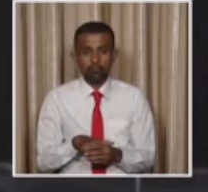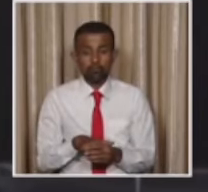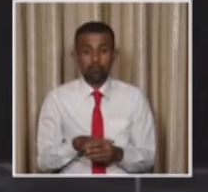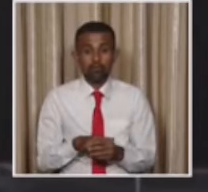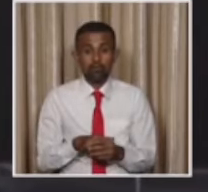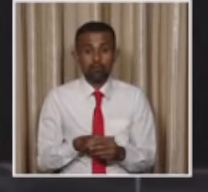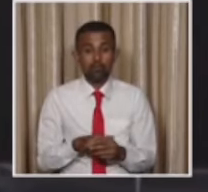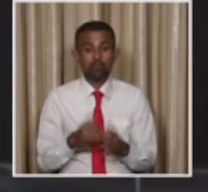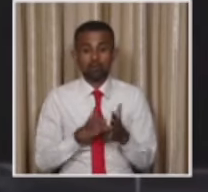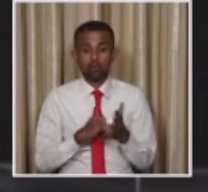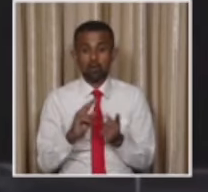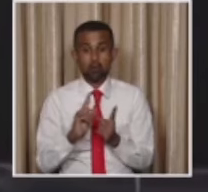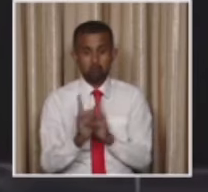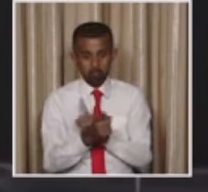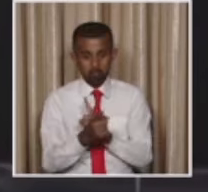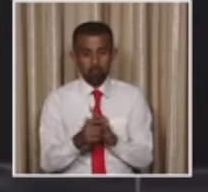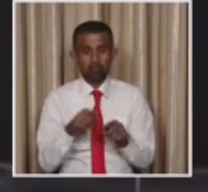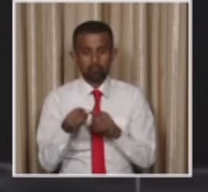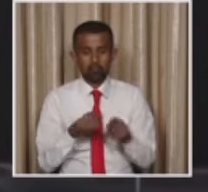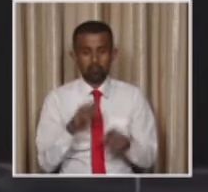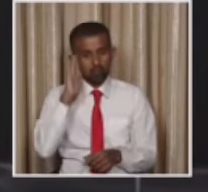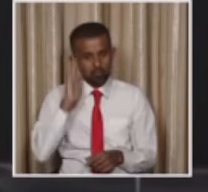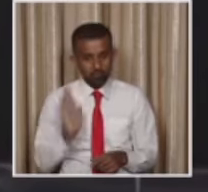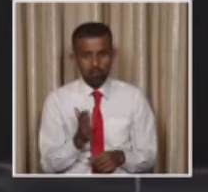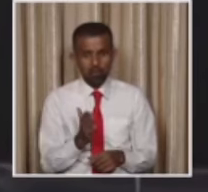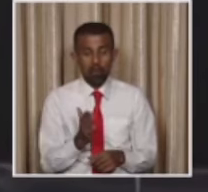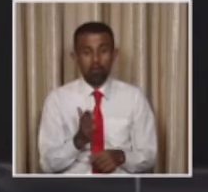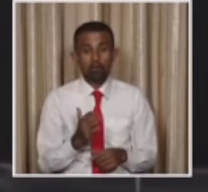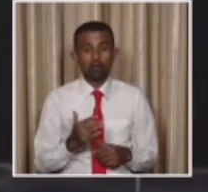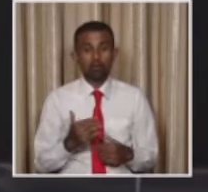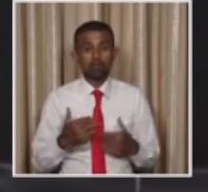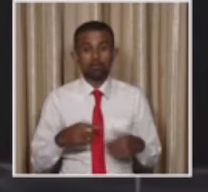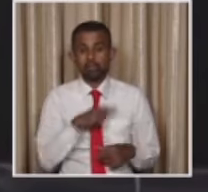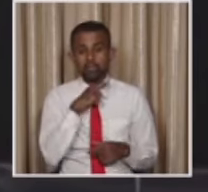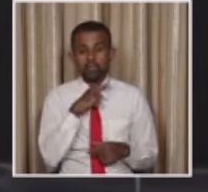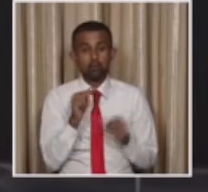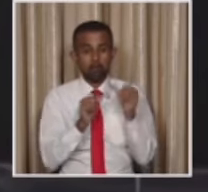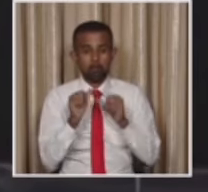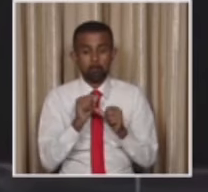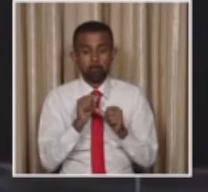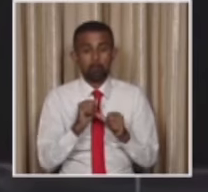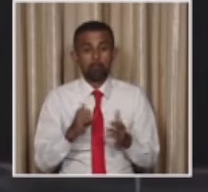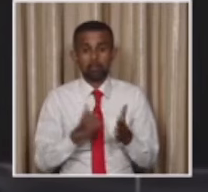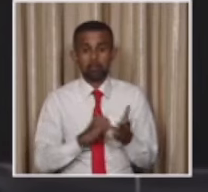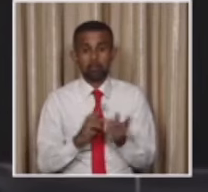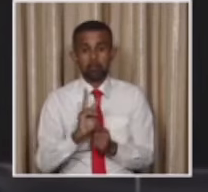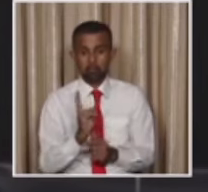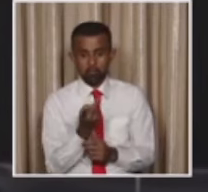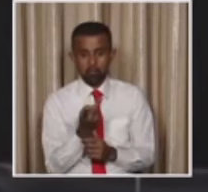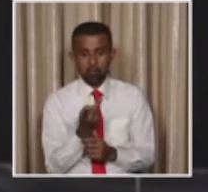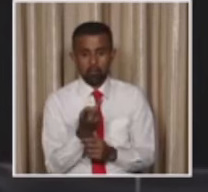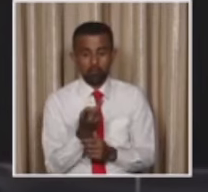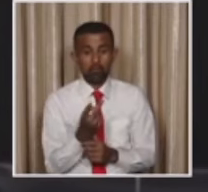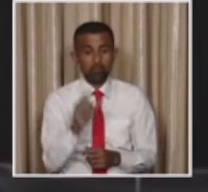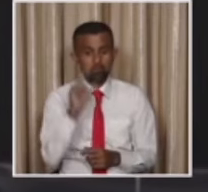ලිංගිකයන් සම්බන්ධයෙන් අදාළ වෙලා තියෙනවා. ස්වභාවයෙන්ම හෝමෝන ප්‍රශ්න නිසා ඉන්න සංක්‍රාන්තික ලිංගිකයන් සම්බන්ධයෙන් අපි මානුෂීය